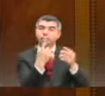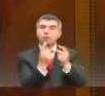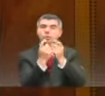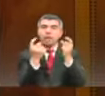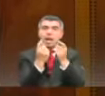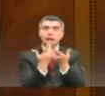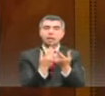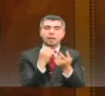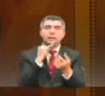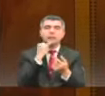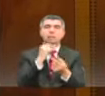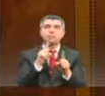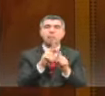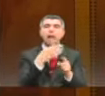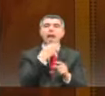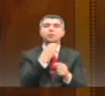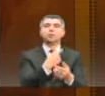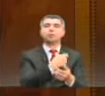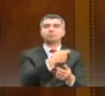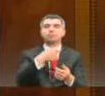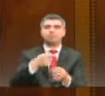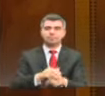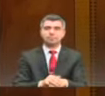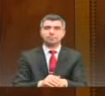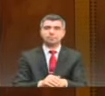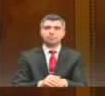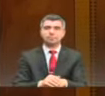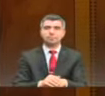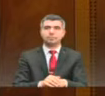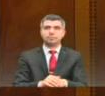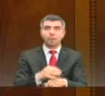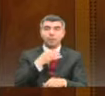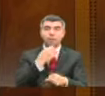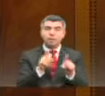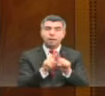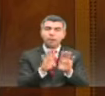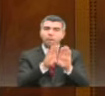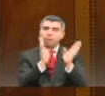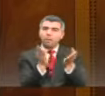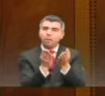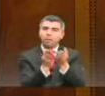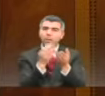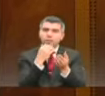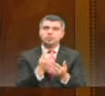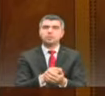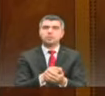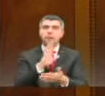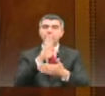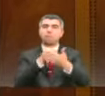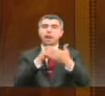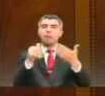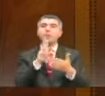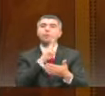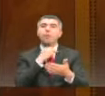مشجع ومبتكر. وانسجاما مع هذه التوجهات العامة، يسعى البرنامج